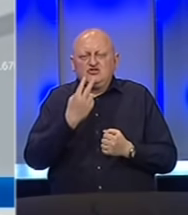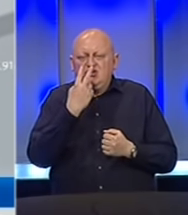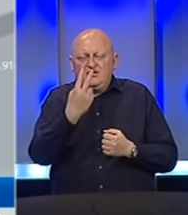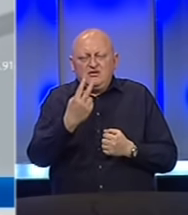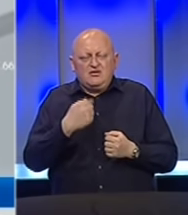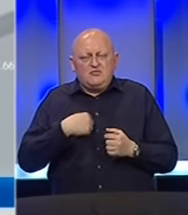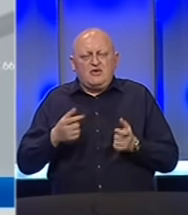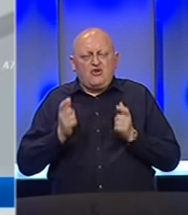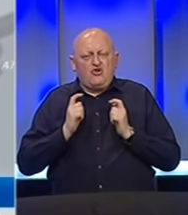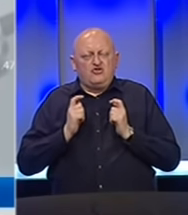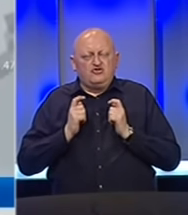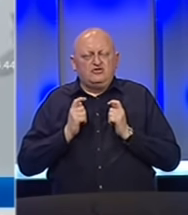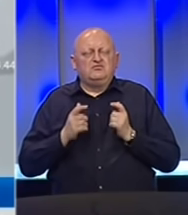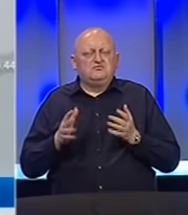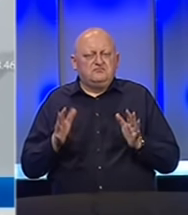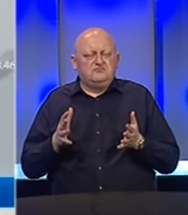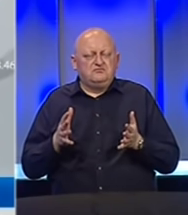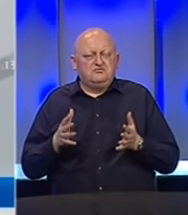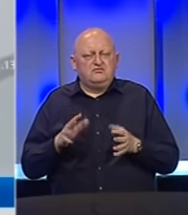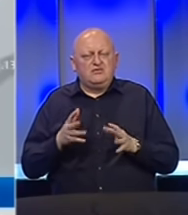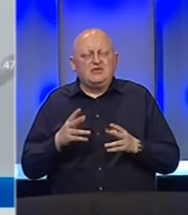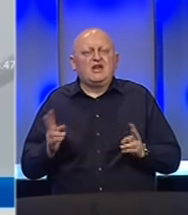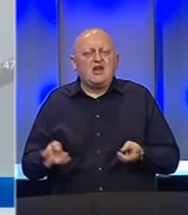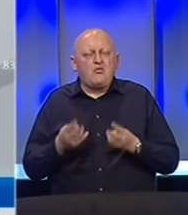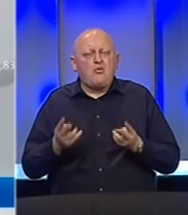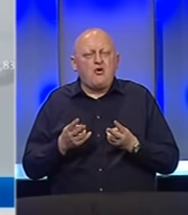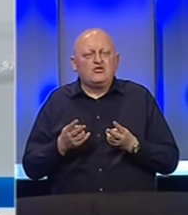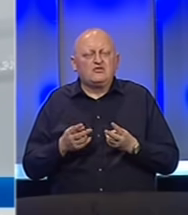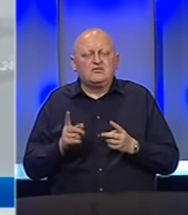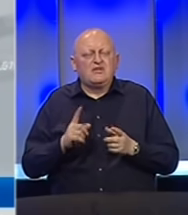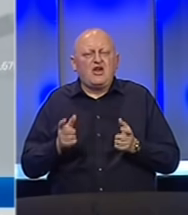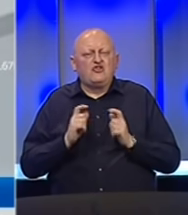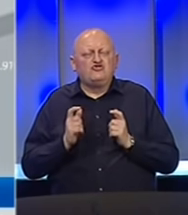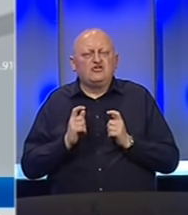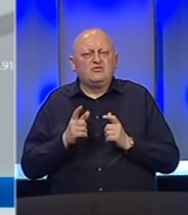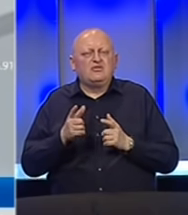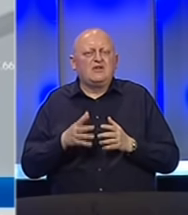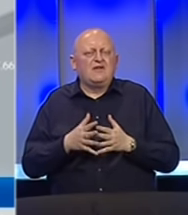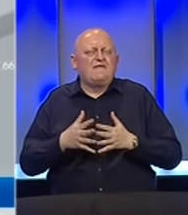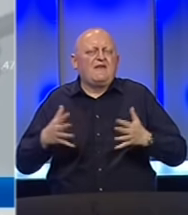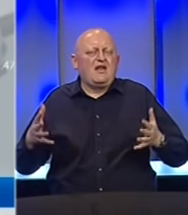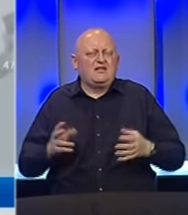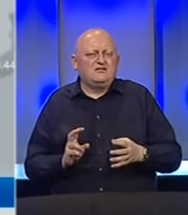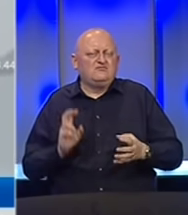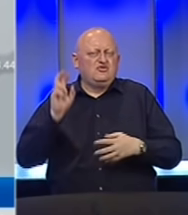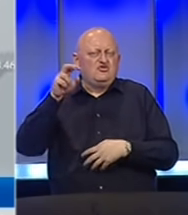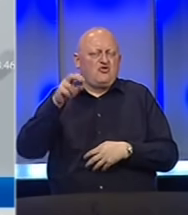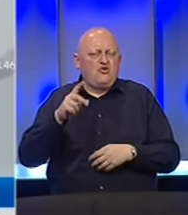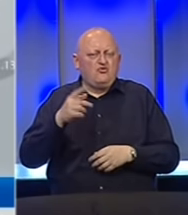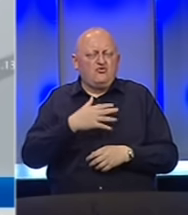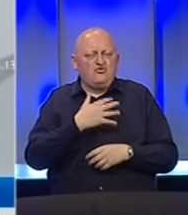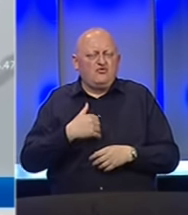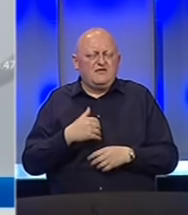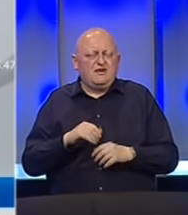predvidjeti. Mi očekujemo da će biti neke potražnje, ali zaista ne očekujemo da će to biti neki veliki skok. U Hrvatskoj